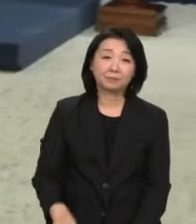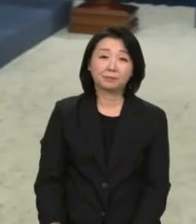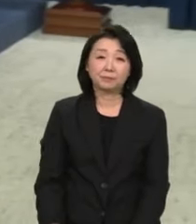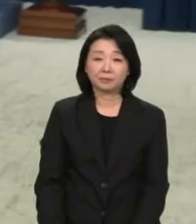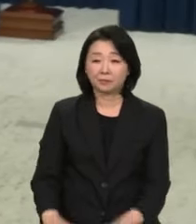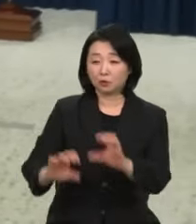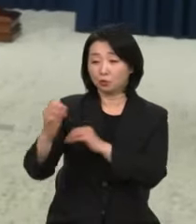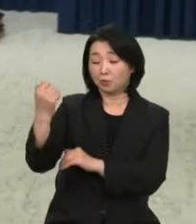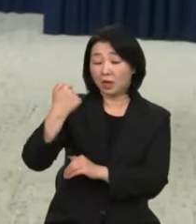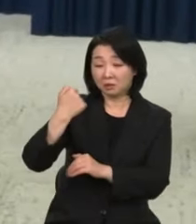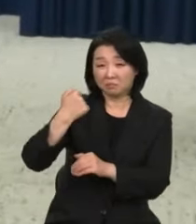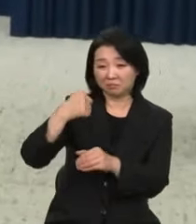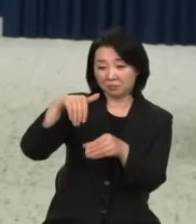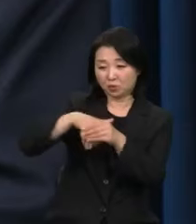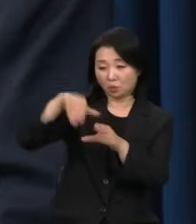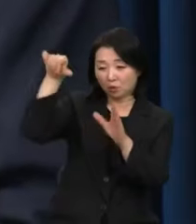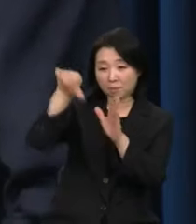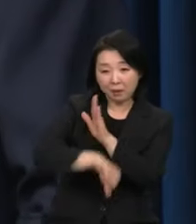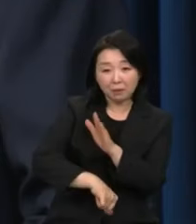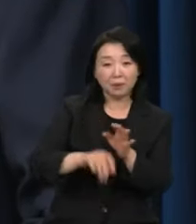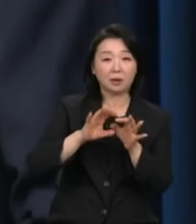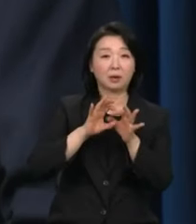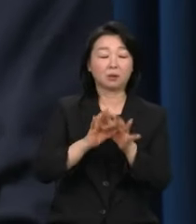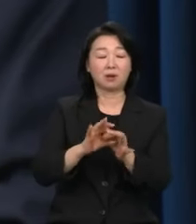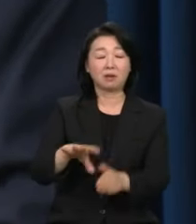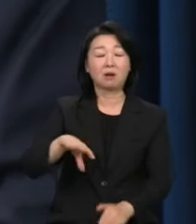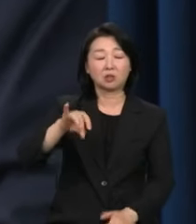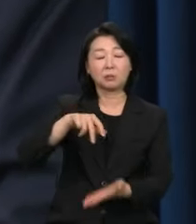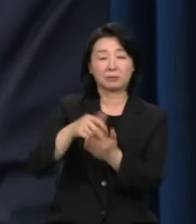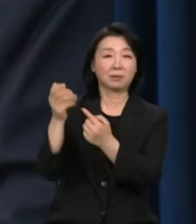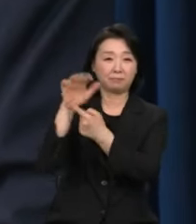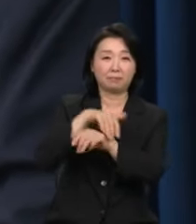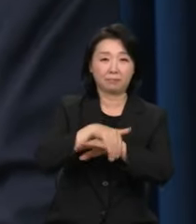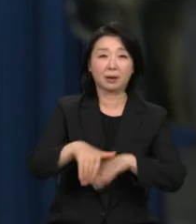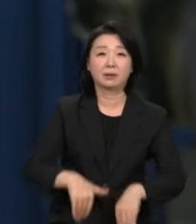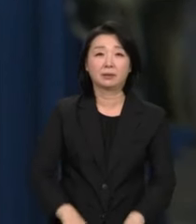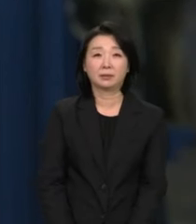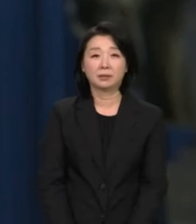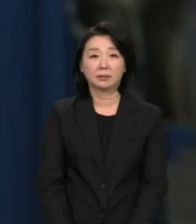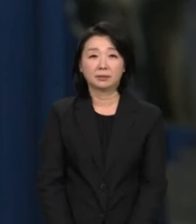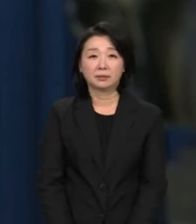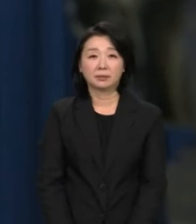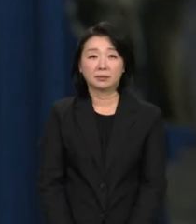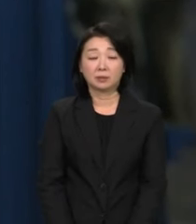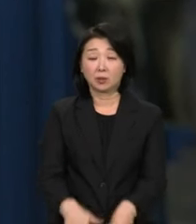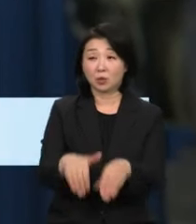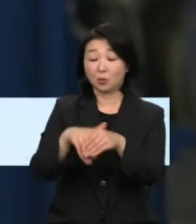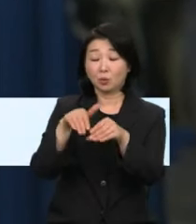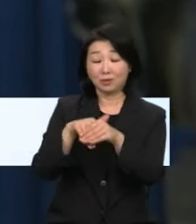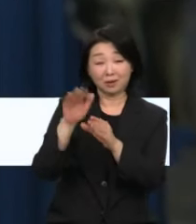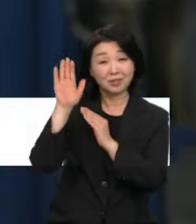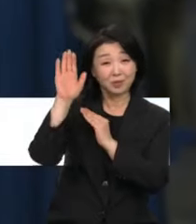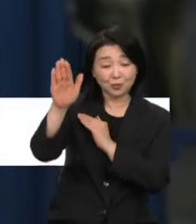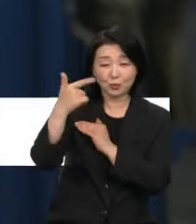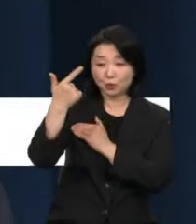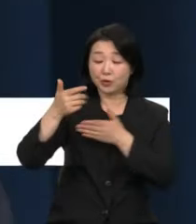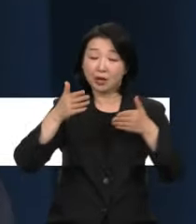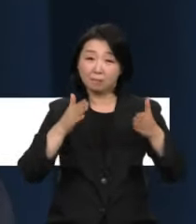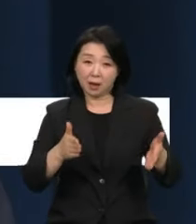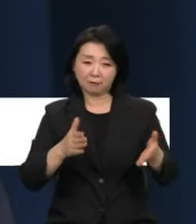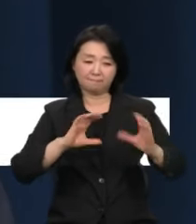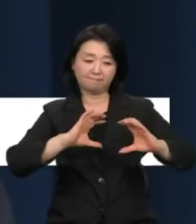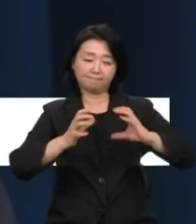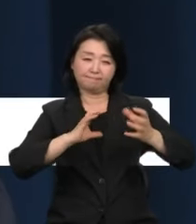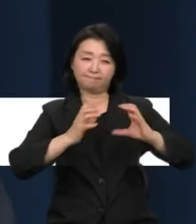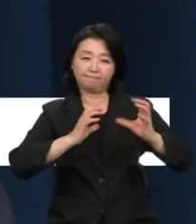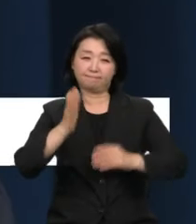패배와 관련해 윤 대통령이 처음으로 직접 입장을 밝힙니다. 총선 이후 6일 만에 국무회의 모두